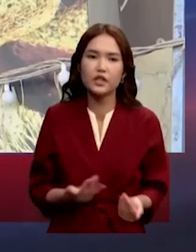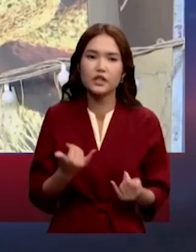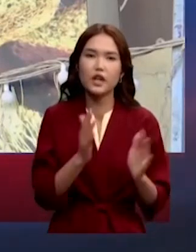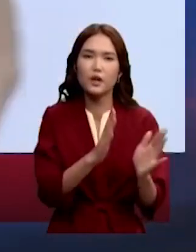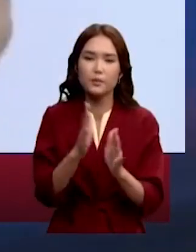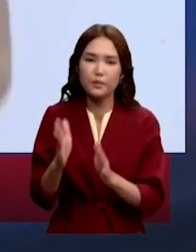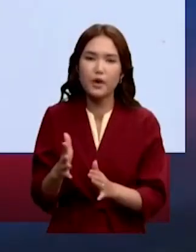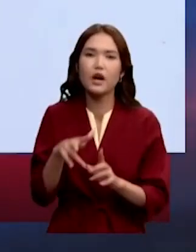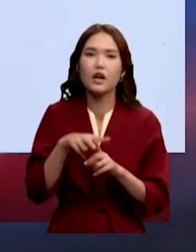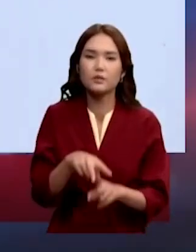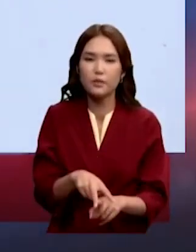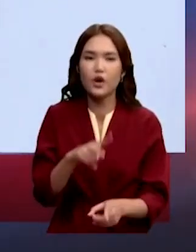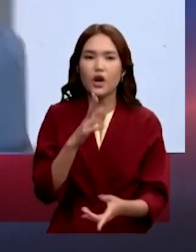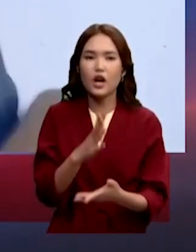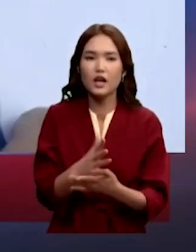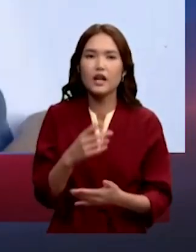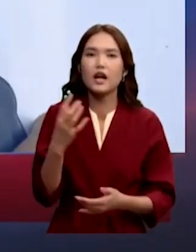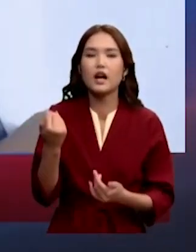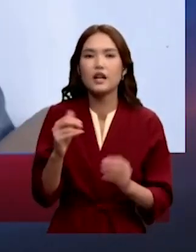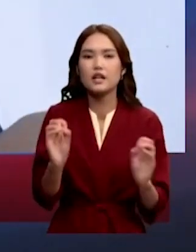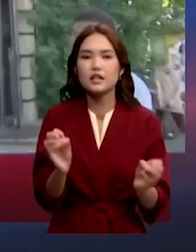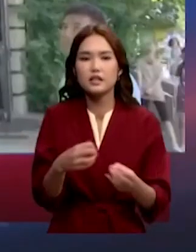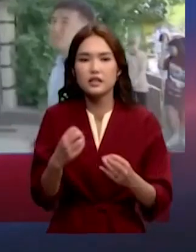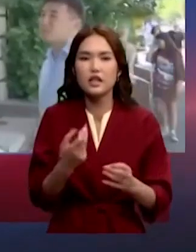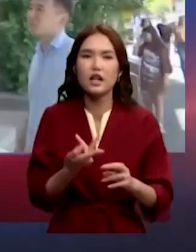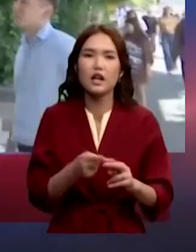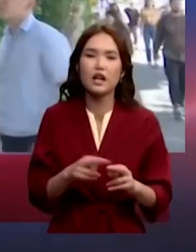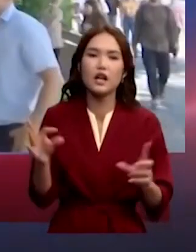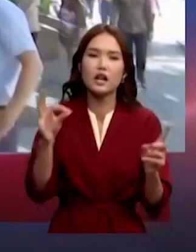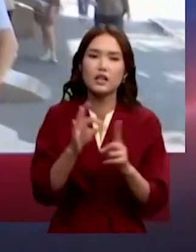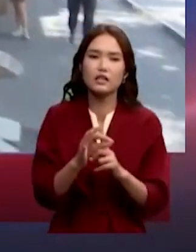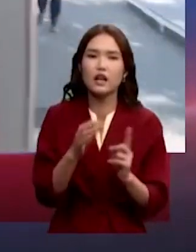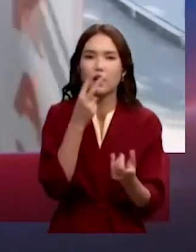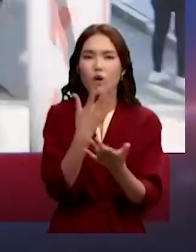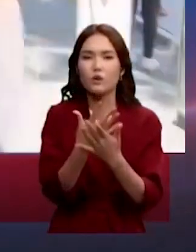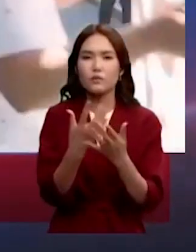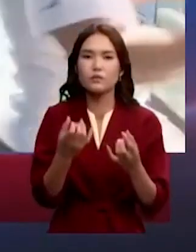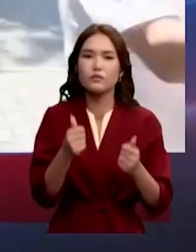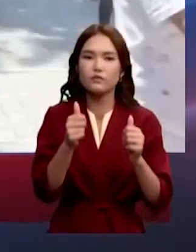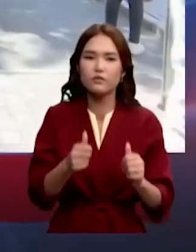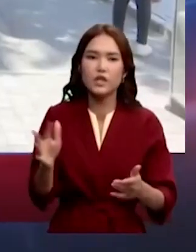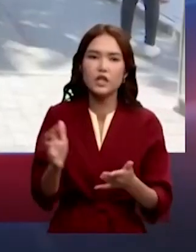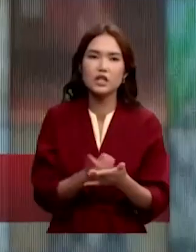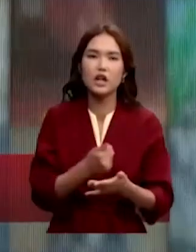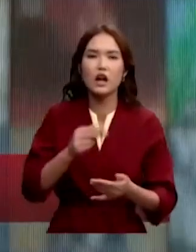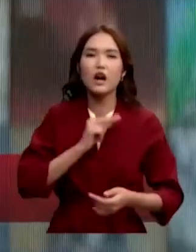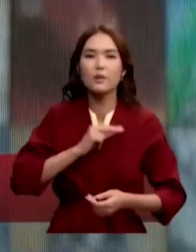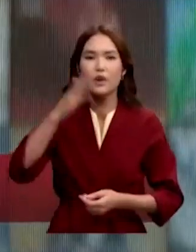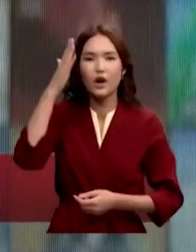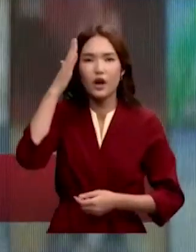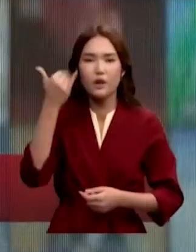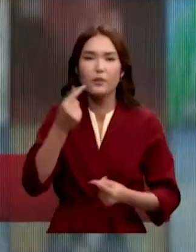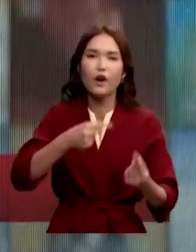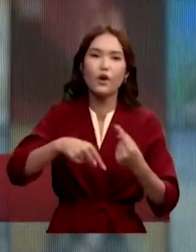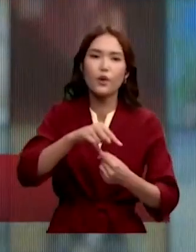порядок принудительный. Кстати, отдельных средств конкретно на эти цели не выделяли. Вывески снимают рабочие Акимата. А вот